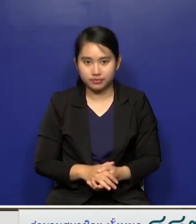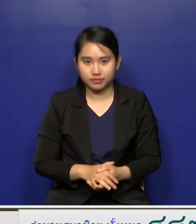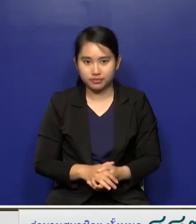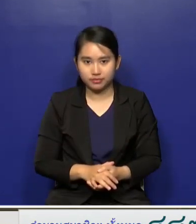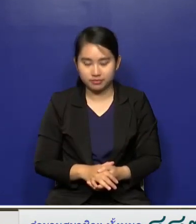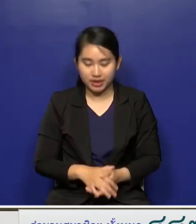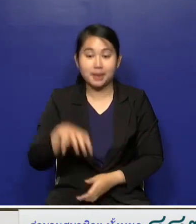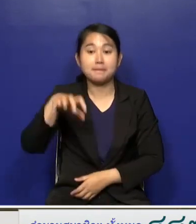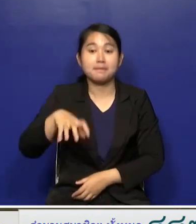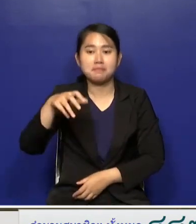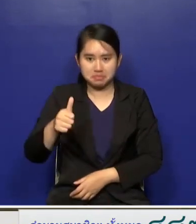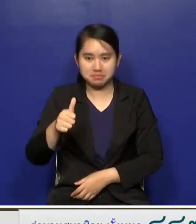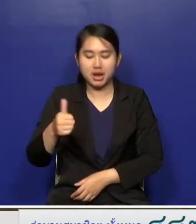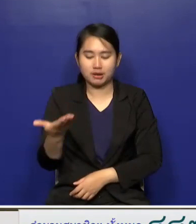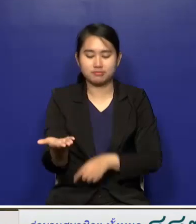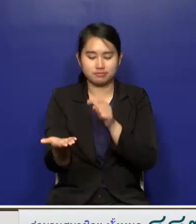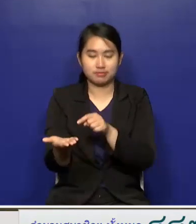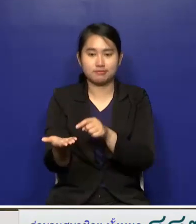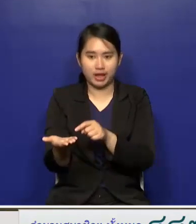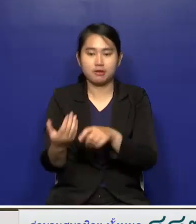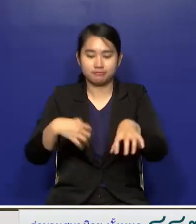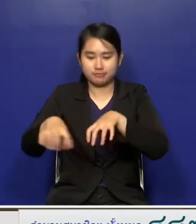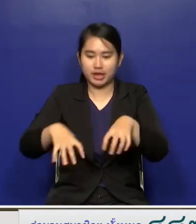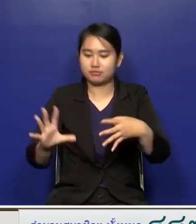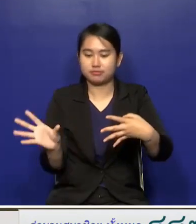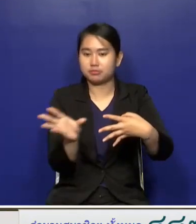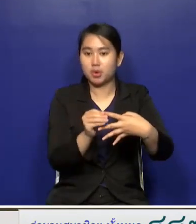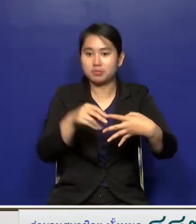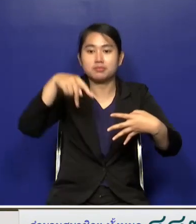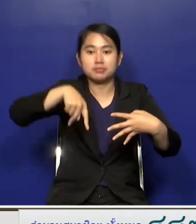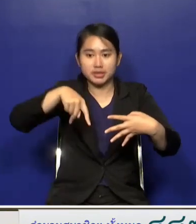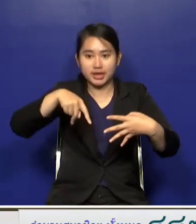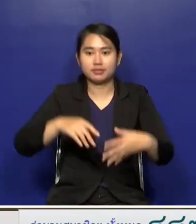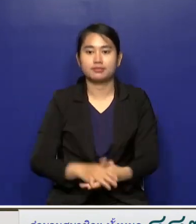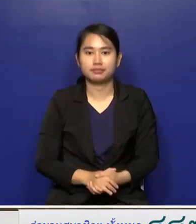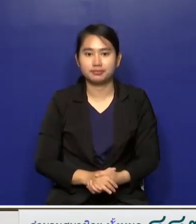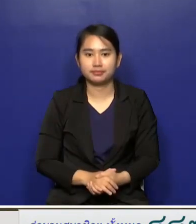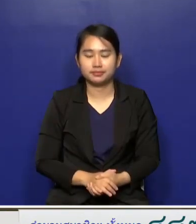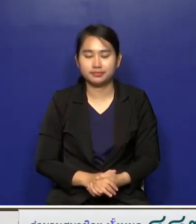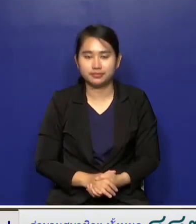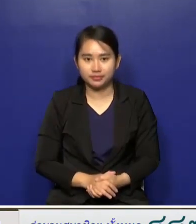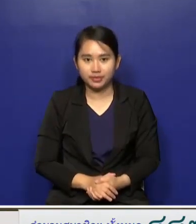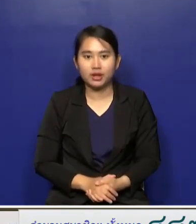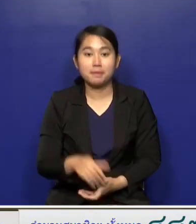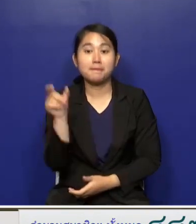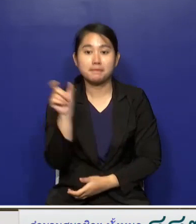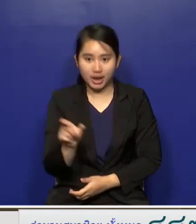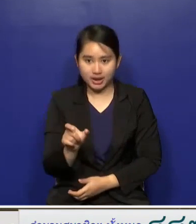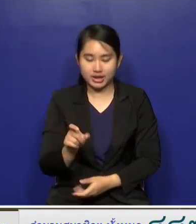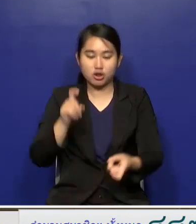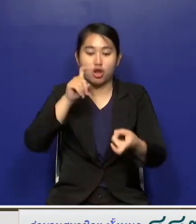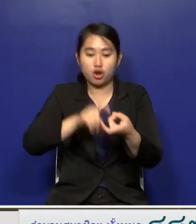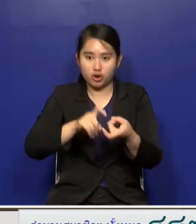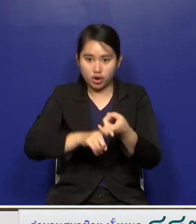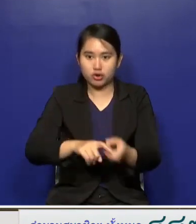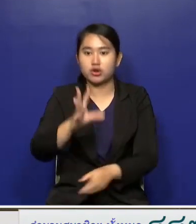มืองแบบนี้เนี่ยเขาจัดเป็นการปกครองรูปแบบพิเศษทั้งหมดไม่ว่าจะเป็นปารีสลอนดอนโตเกียวกรุงโซลเป็น